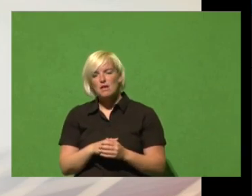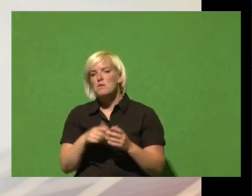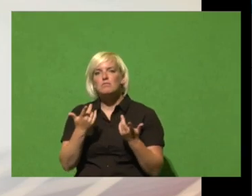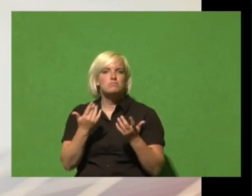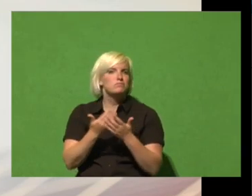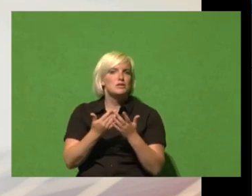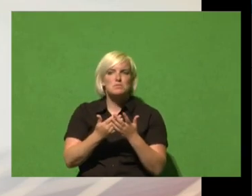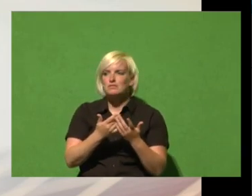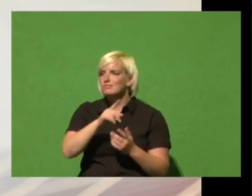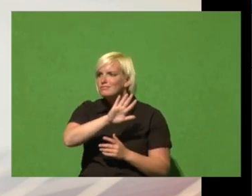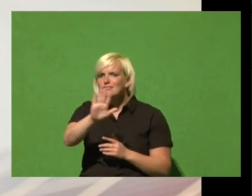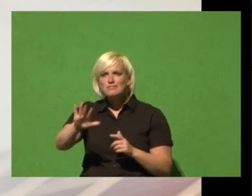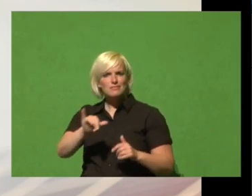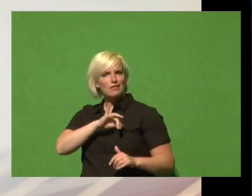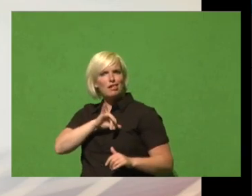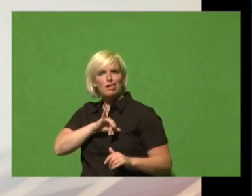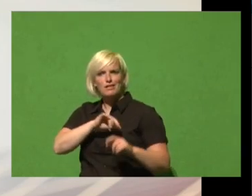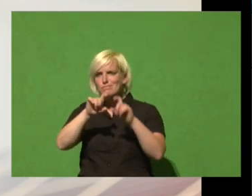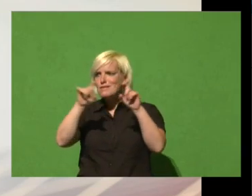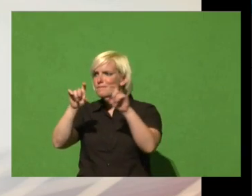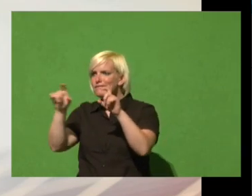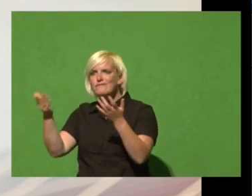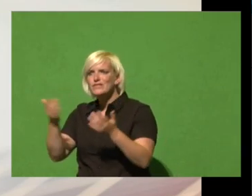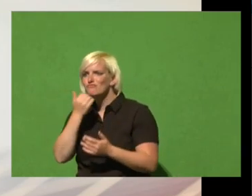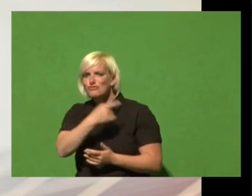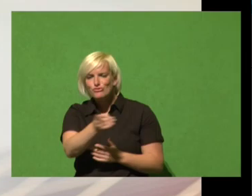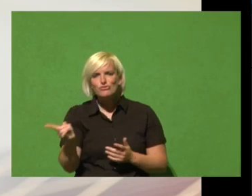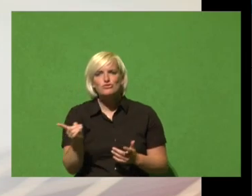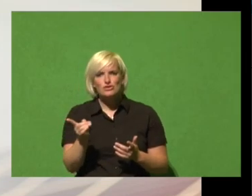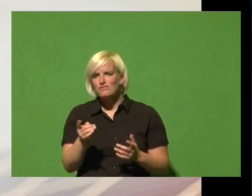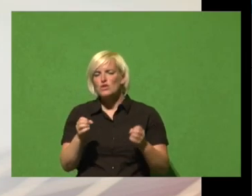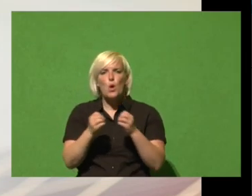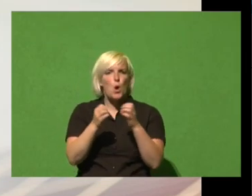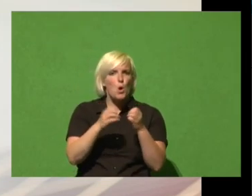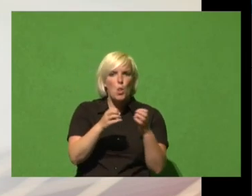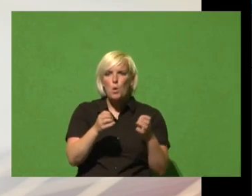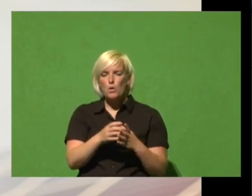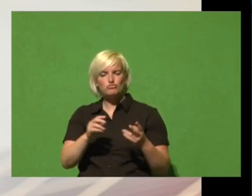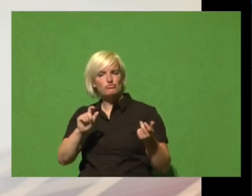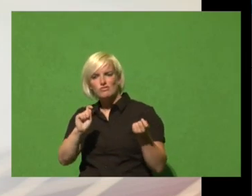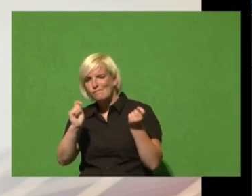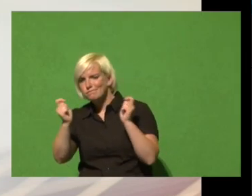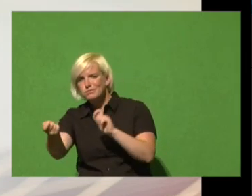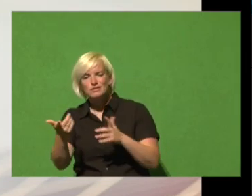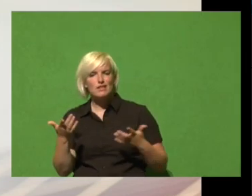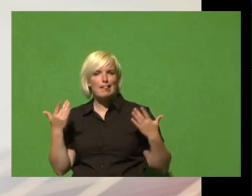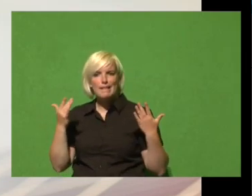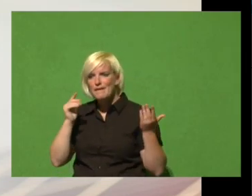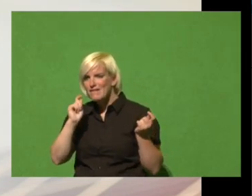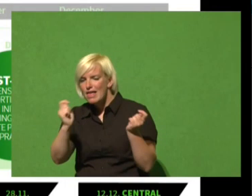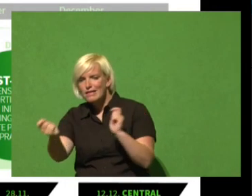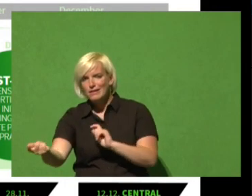Energie, an Klimaschutz, an Menschenrechten bei der Frage der ökologischen und sozialen Transformation wichtig ist, das eben